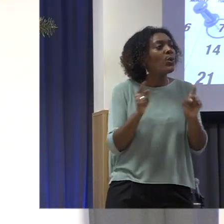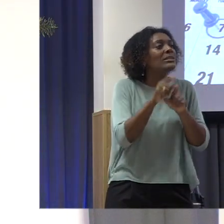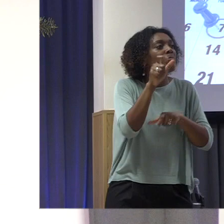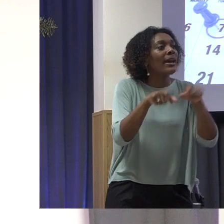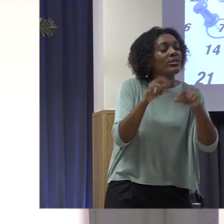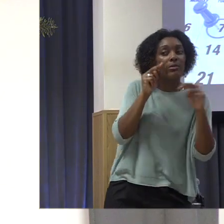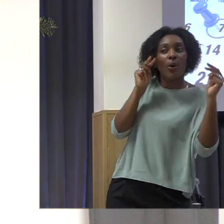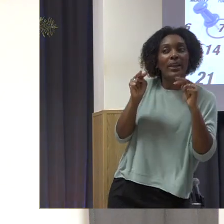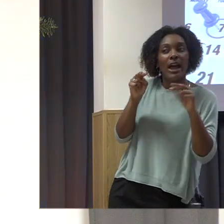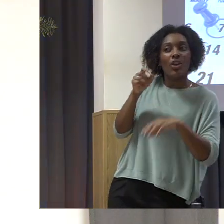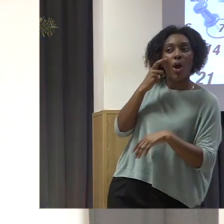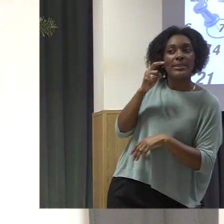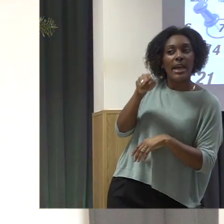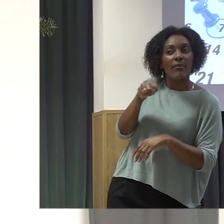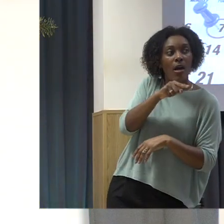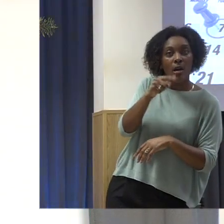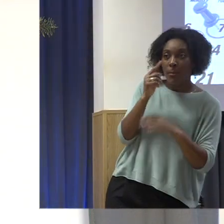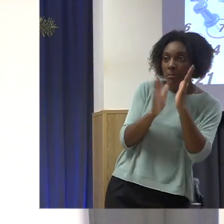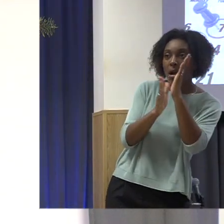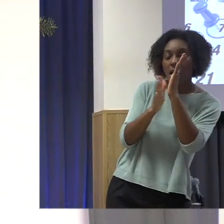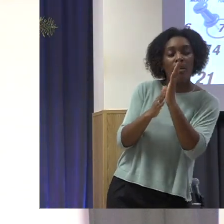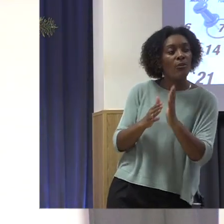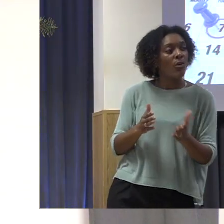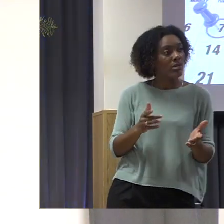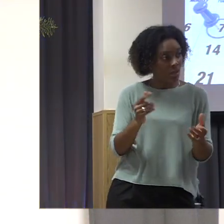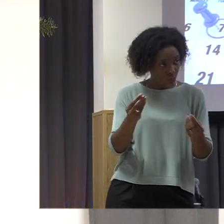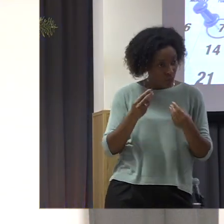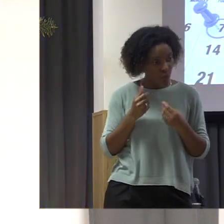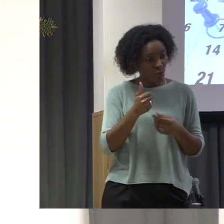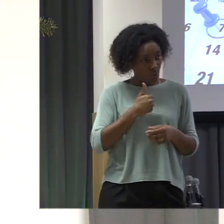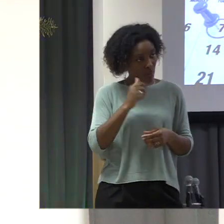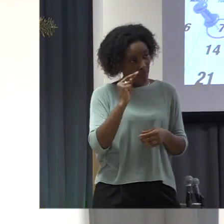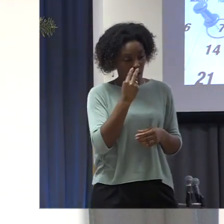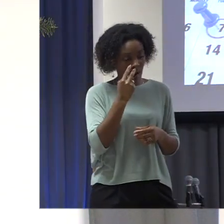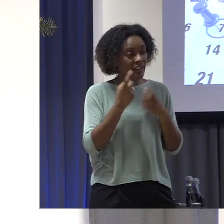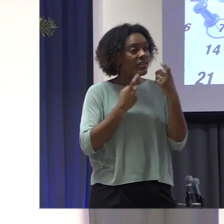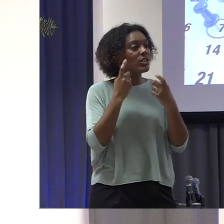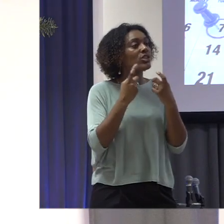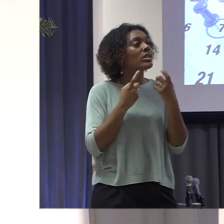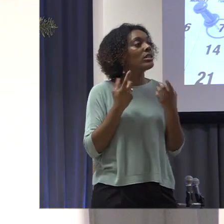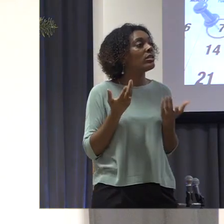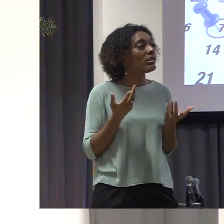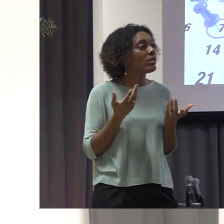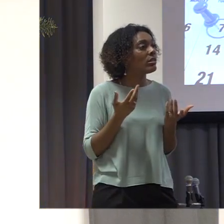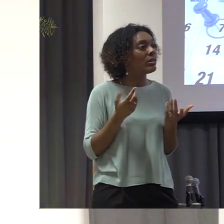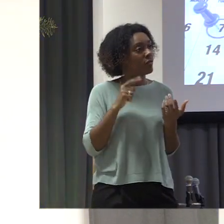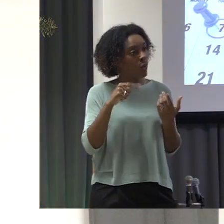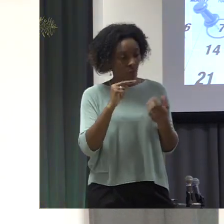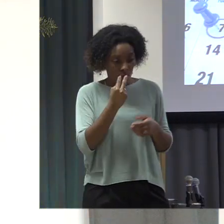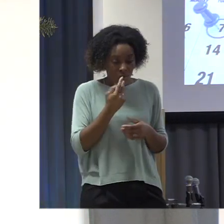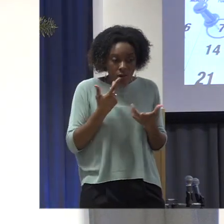Voilà qui peut nous intéresser ce matin, pour comprendre qu'est-ce que nous devons, dans quelle démarche nous devons être,